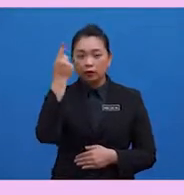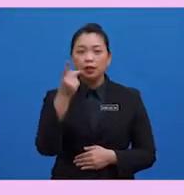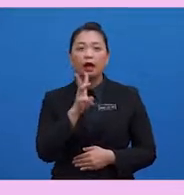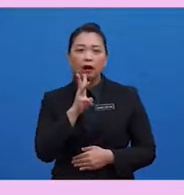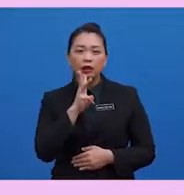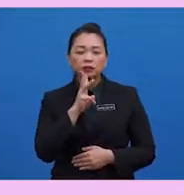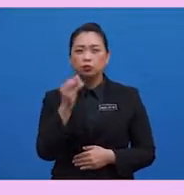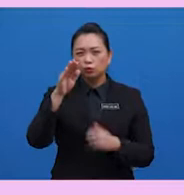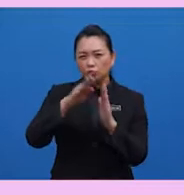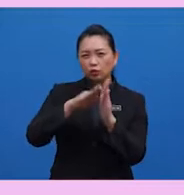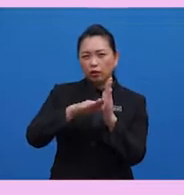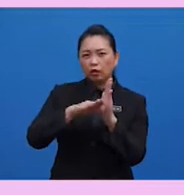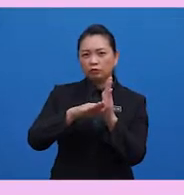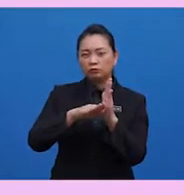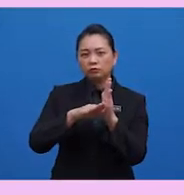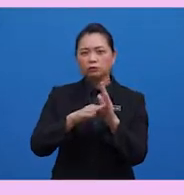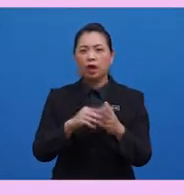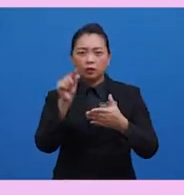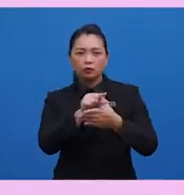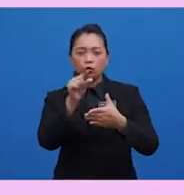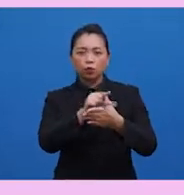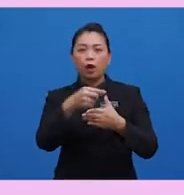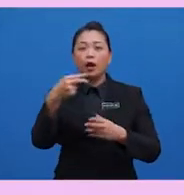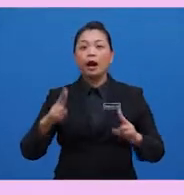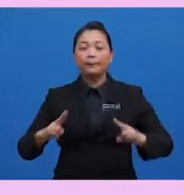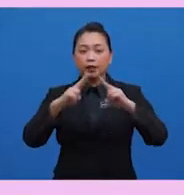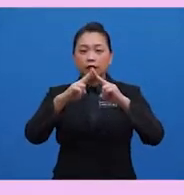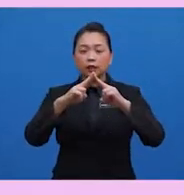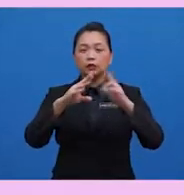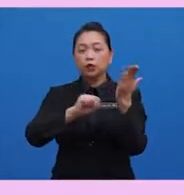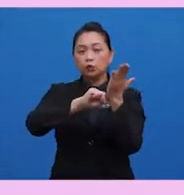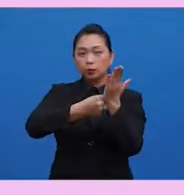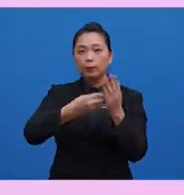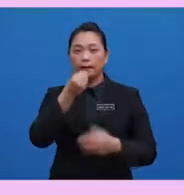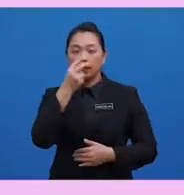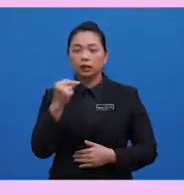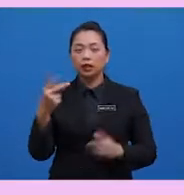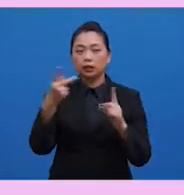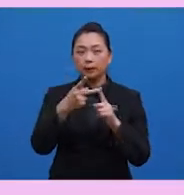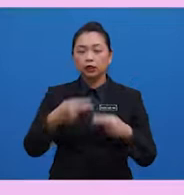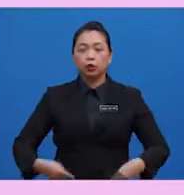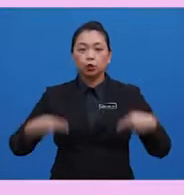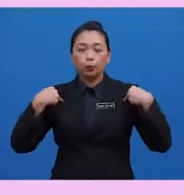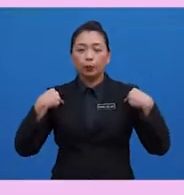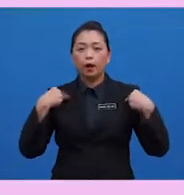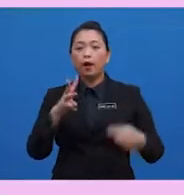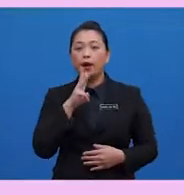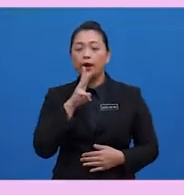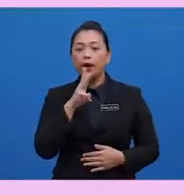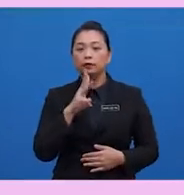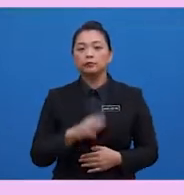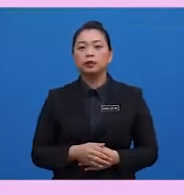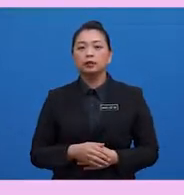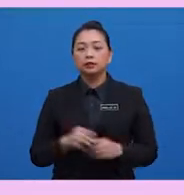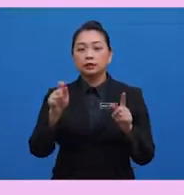terhad, yang kering akan menjejaskan habitat dan sumber makanan kepada hidupan akuatik seperti pokok